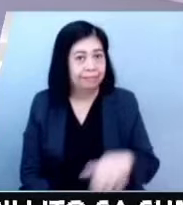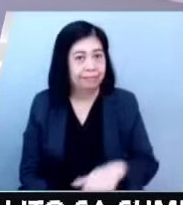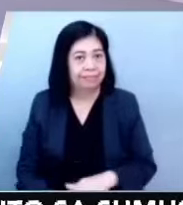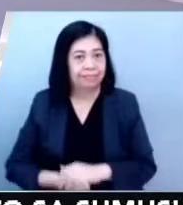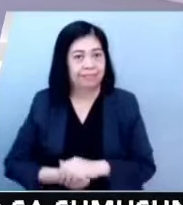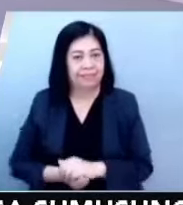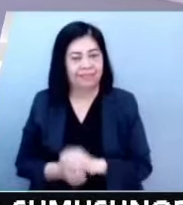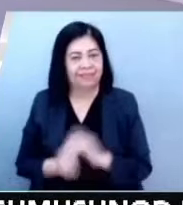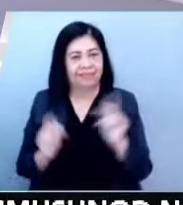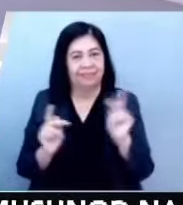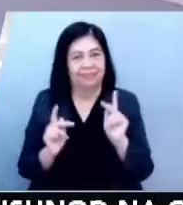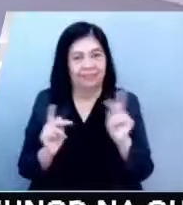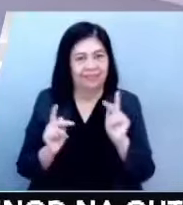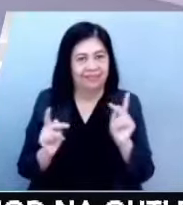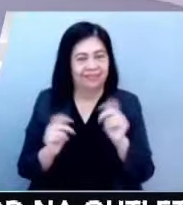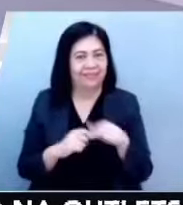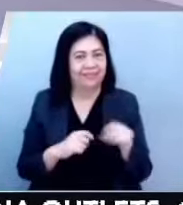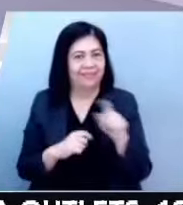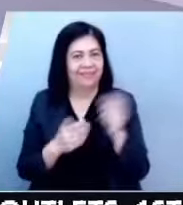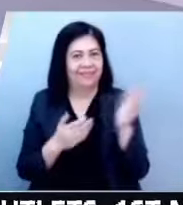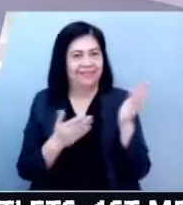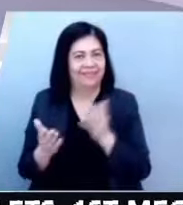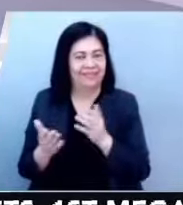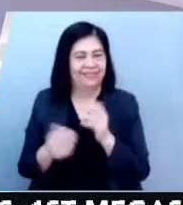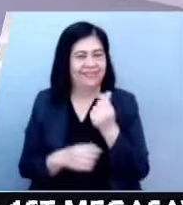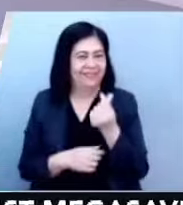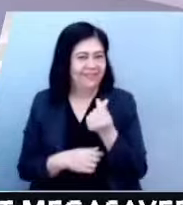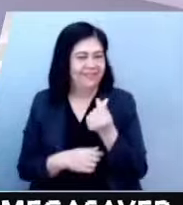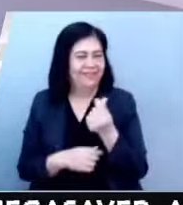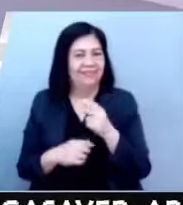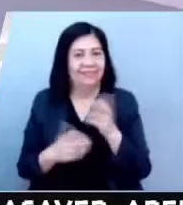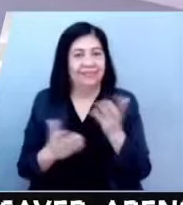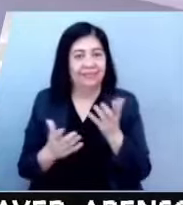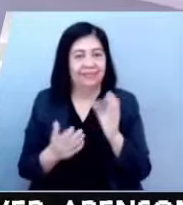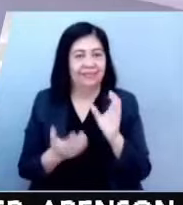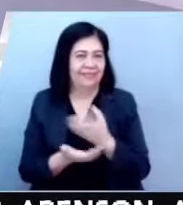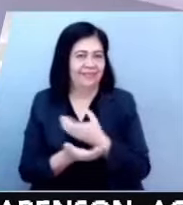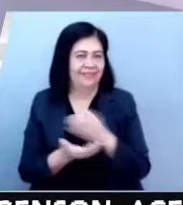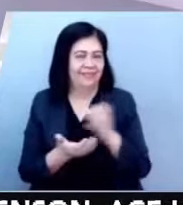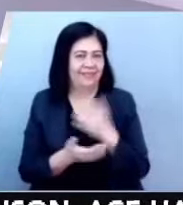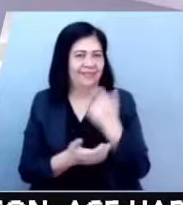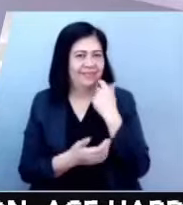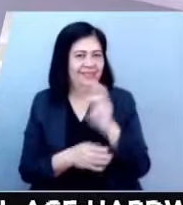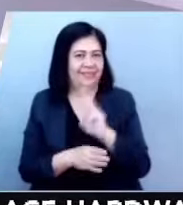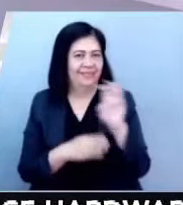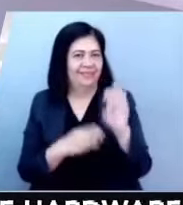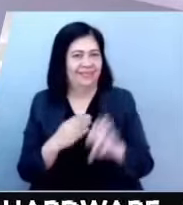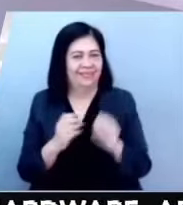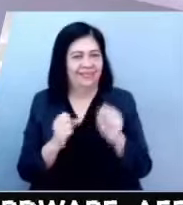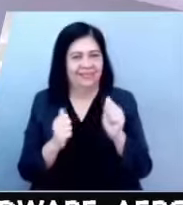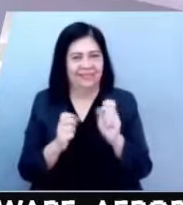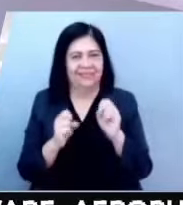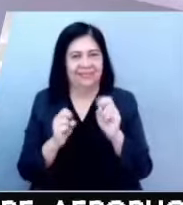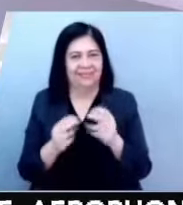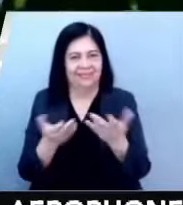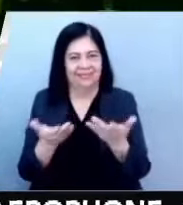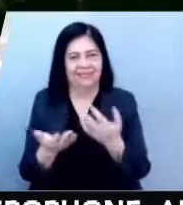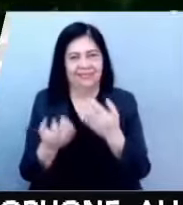to the end power ang hatid ng ilang K-pop acts sa kanilang concert nitong weekend. Narito ang latest.